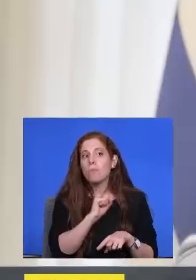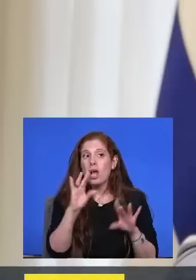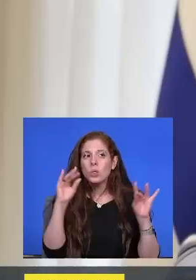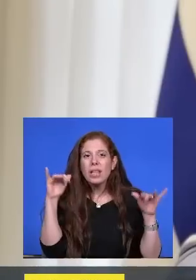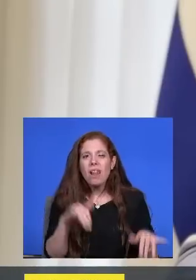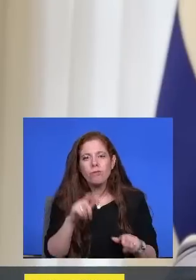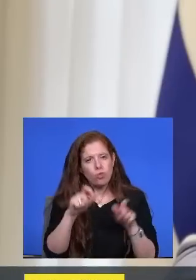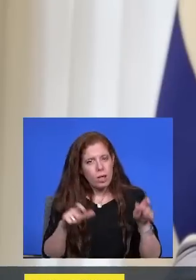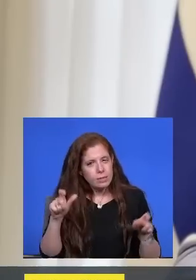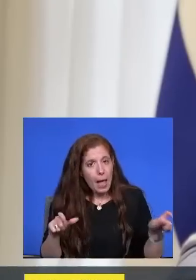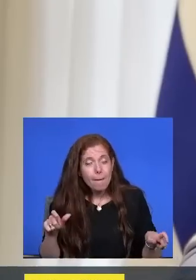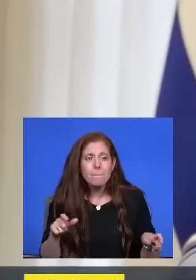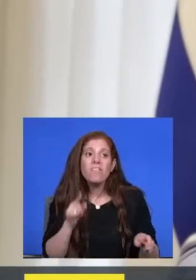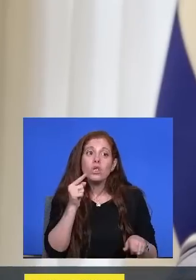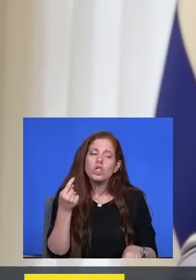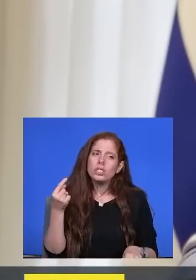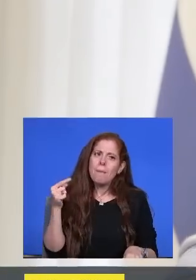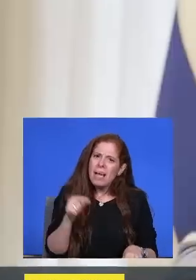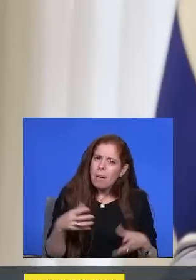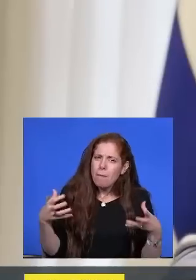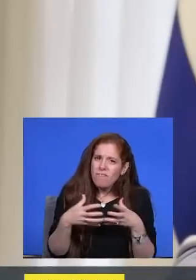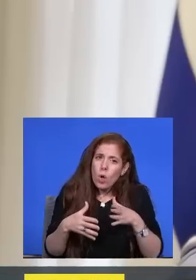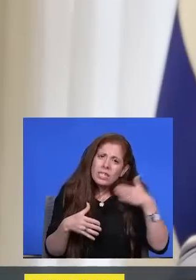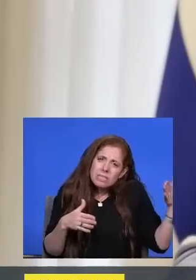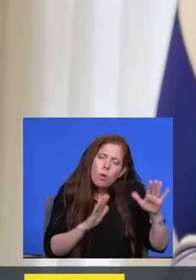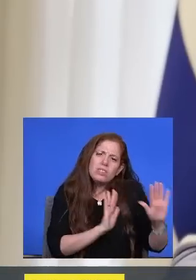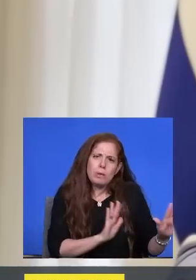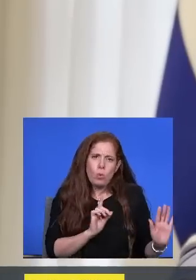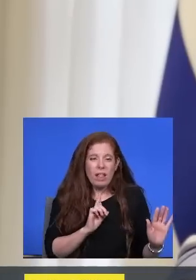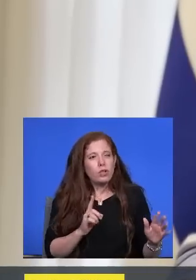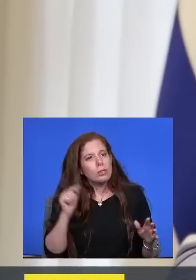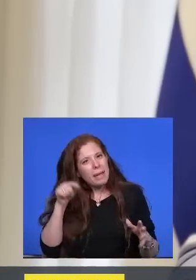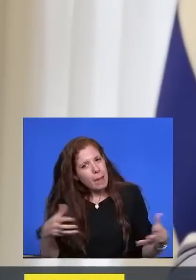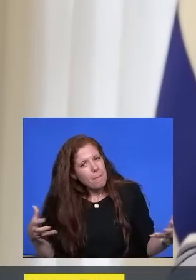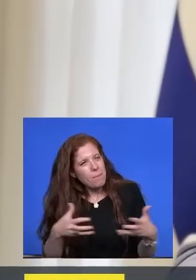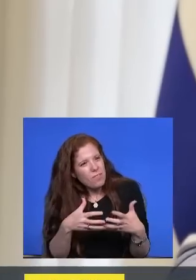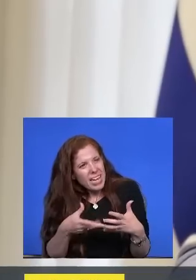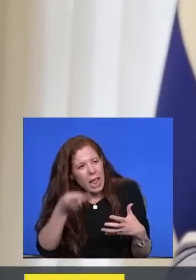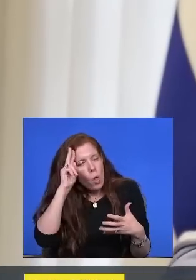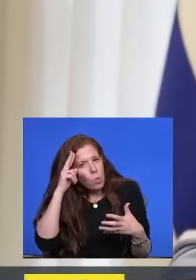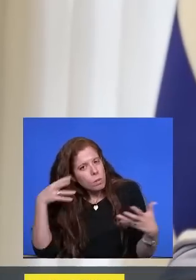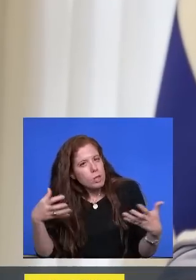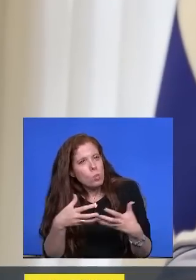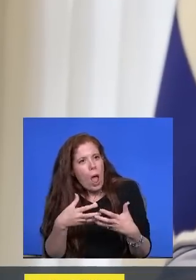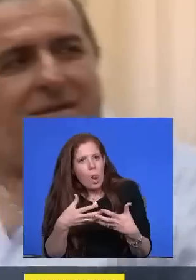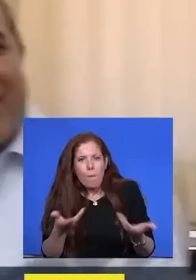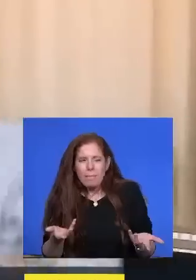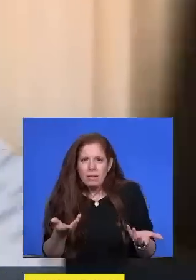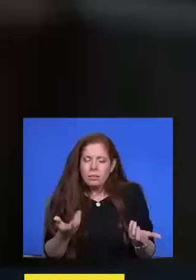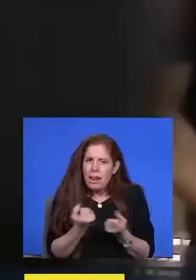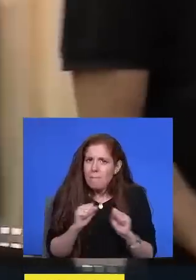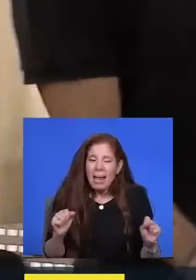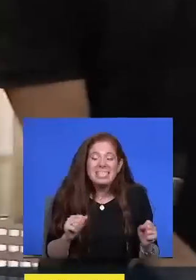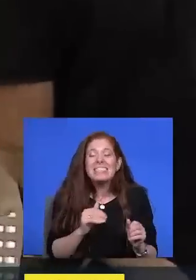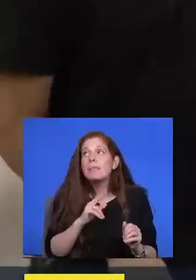אזרחים, וכשזה מגיע ממפלגות השמאל זה דבר אחד, אבל כשזה מגיע ממפלגת הליכוד, מתנועה לאומית ליברלית, הדבר הזה הוא בלתי נסבל.